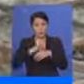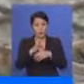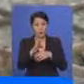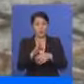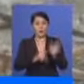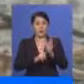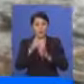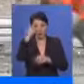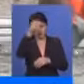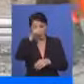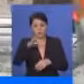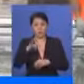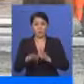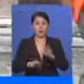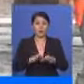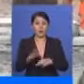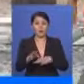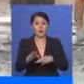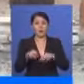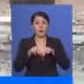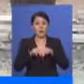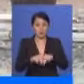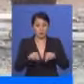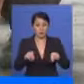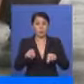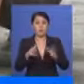Жалпы жыл басынан бері бұл жоба аясында Петропавлда